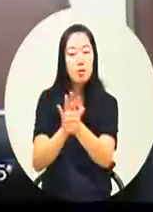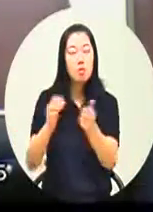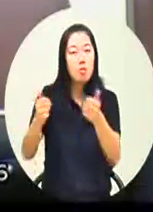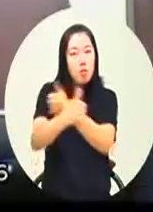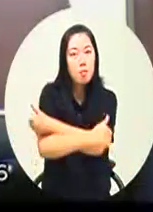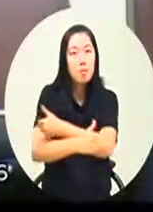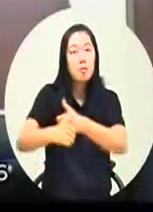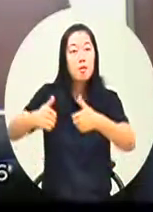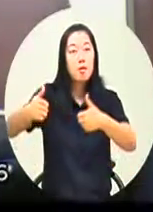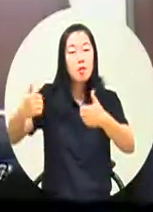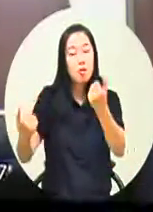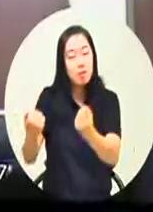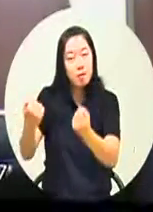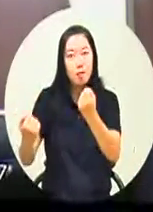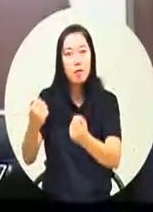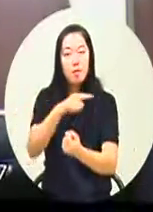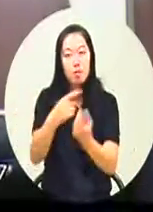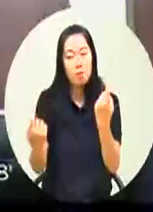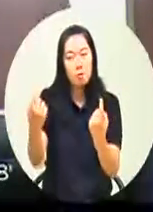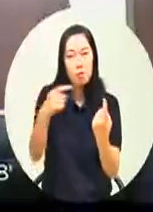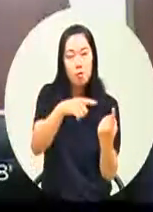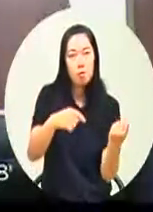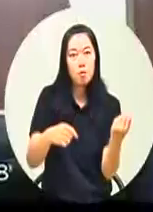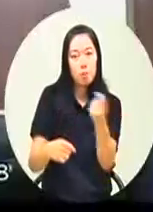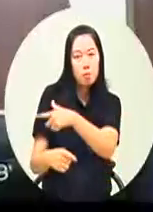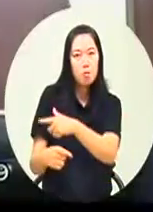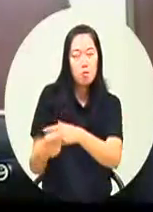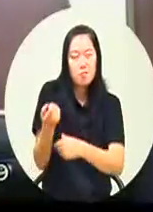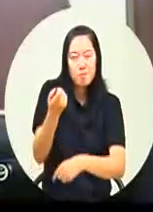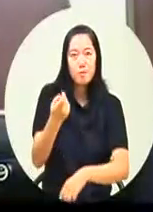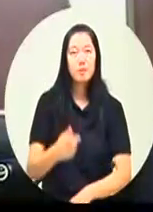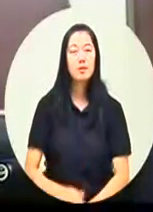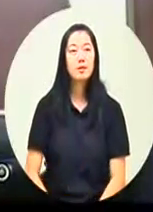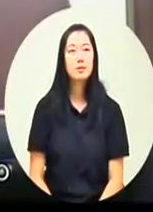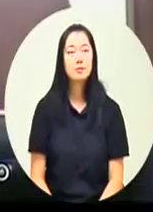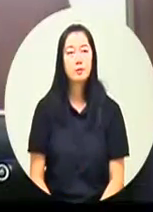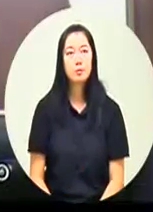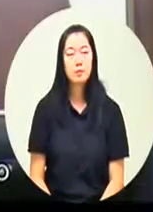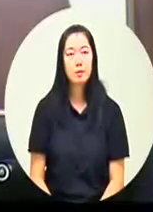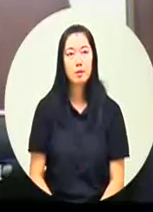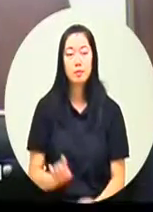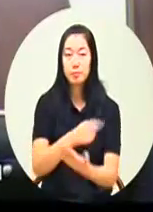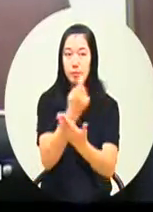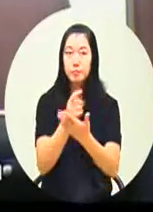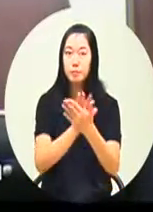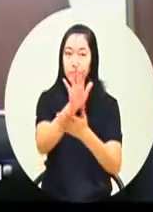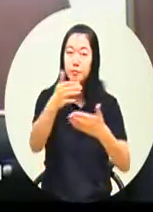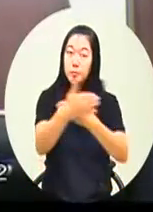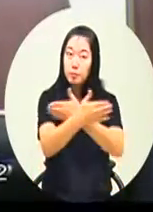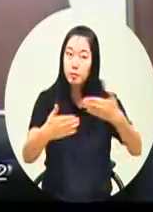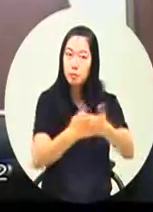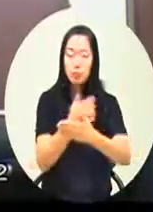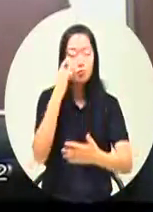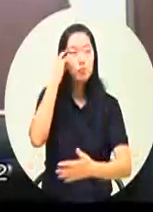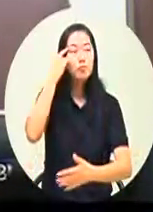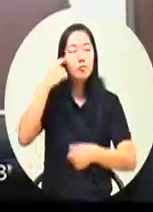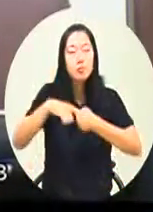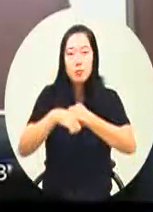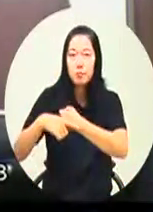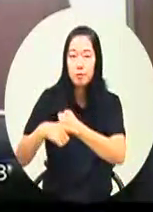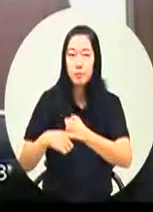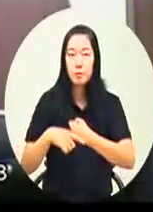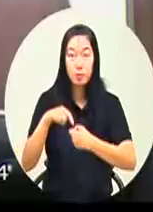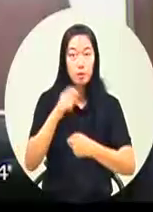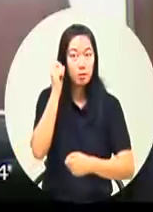车，跟汽车比它更微型，所以我是觉得我们的整个对未来交通的整个思考的逻辑，一个智慧城